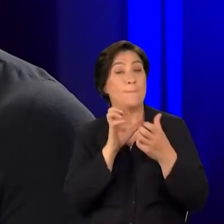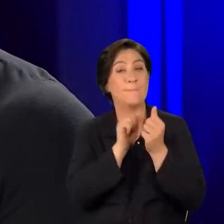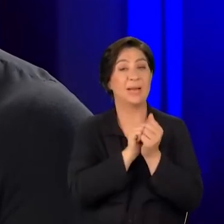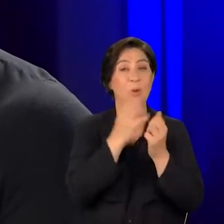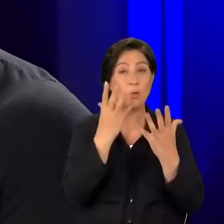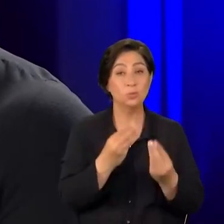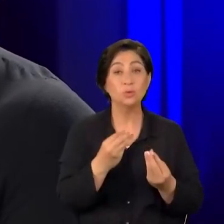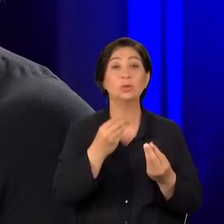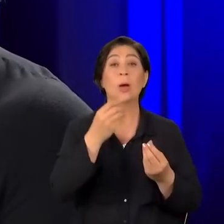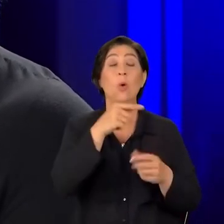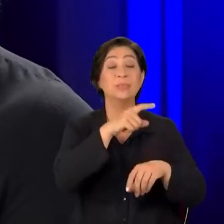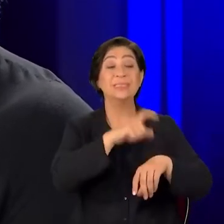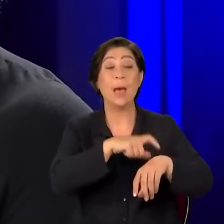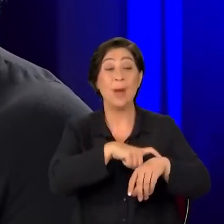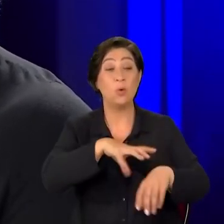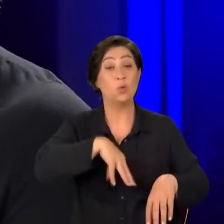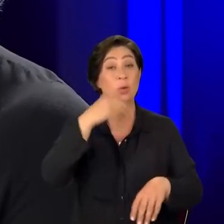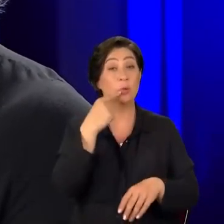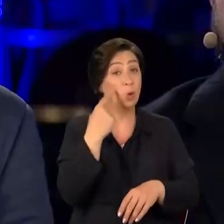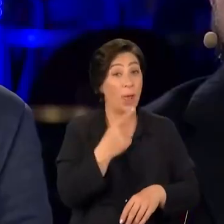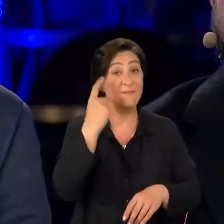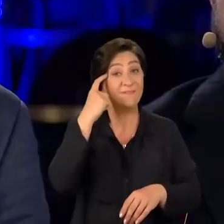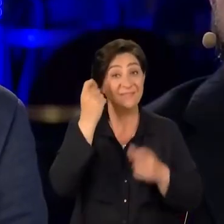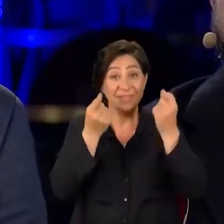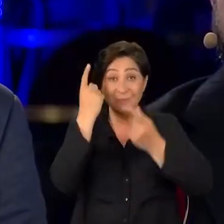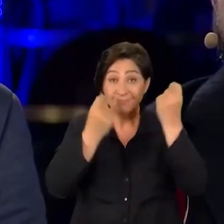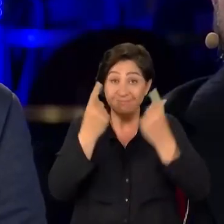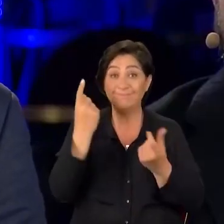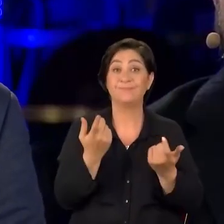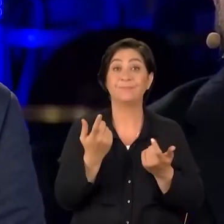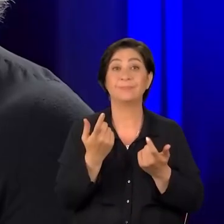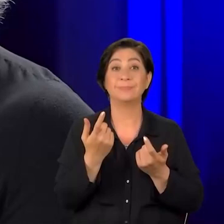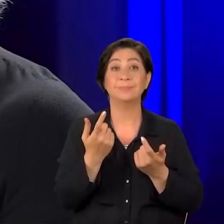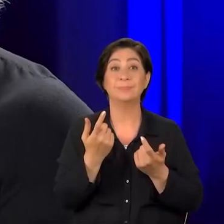ruhuyla özdeşleşmiş, o zaman ruhuna göre fikirler üreten,